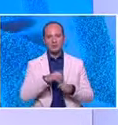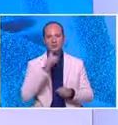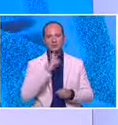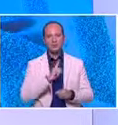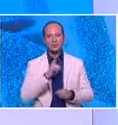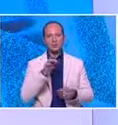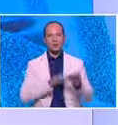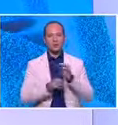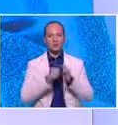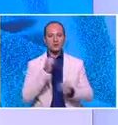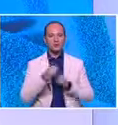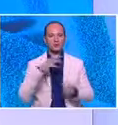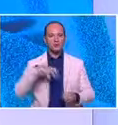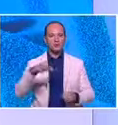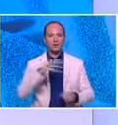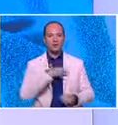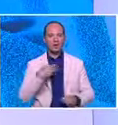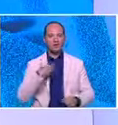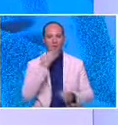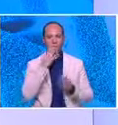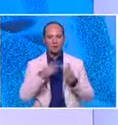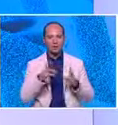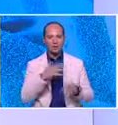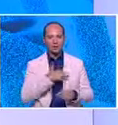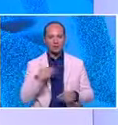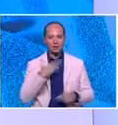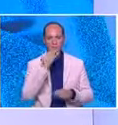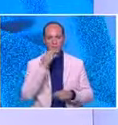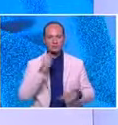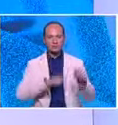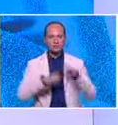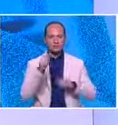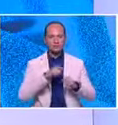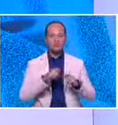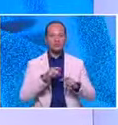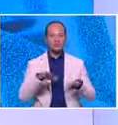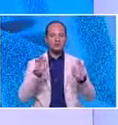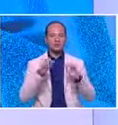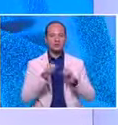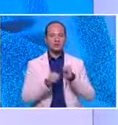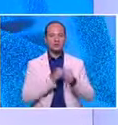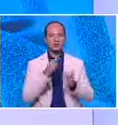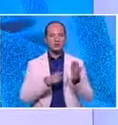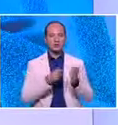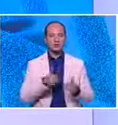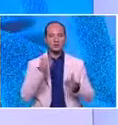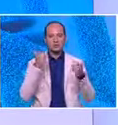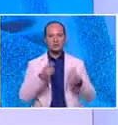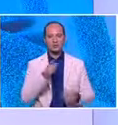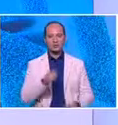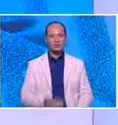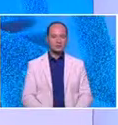içinde 100 organize sanayi bölgesine anaokulu açılacak. Anaokullarının inşası ve donanımı Sanayi ve Teknoloji Bakanlığı